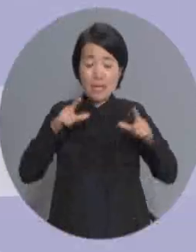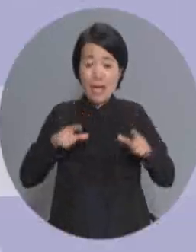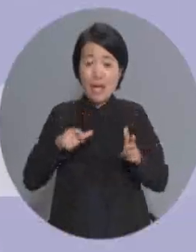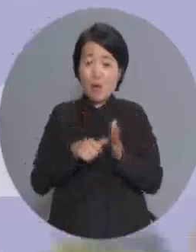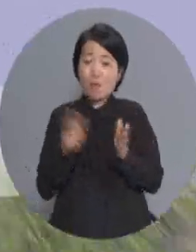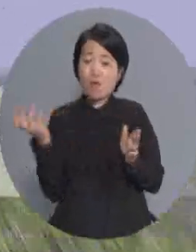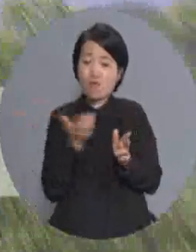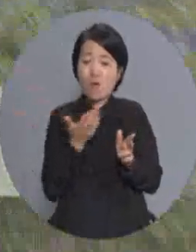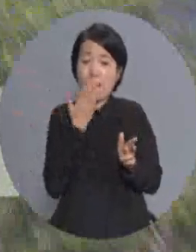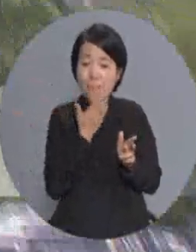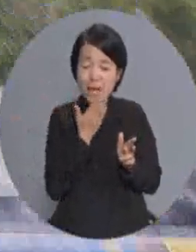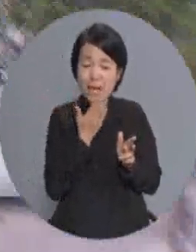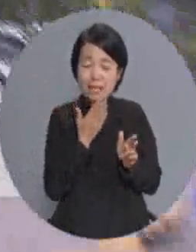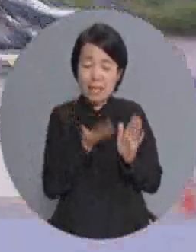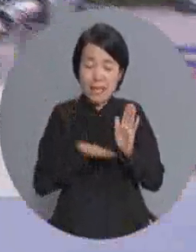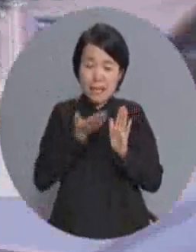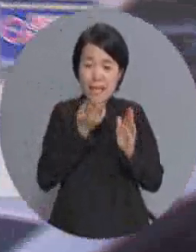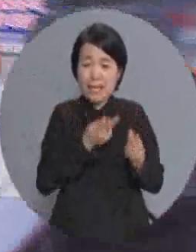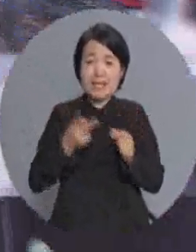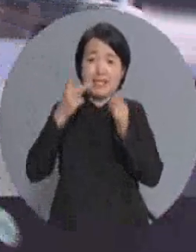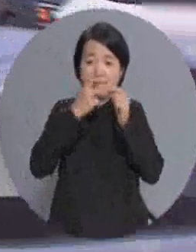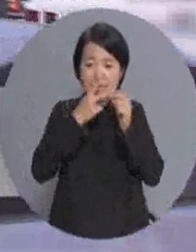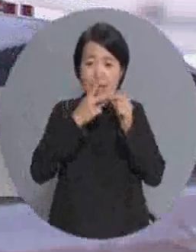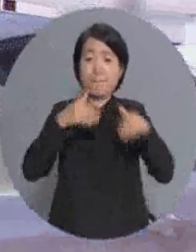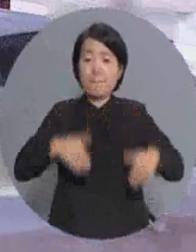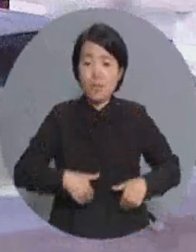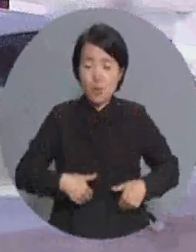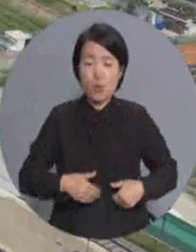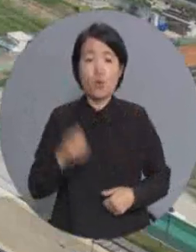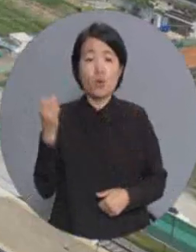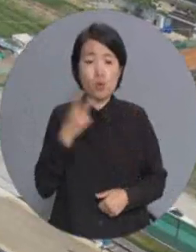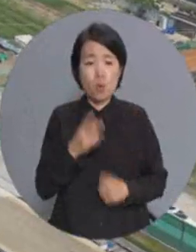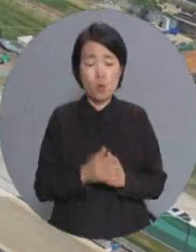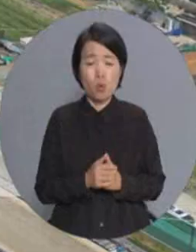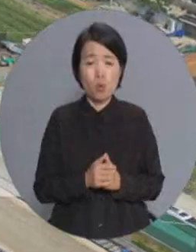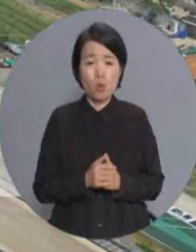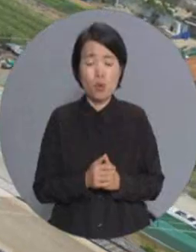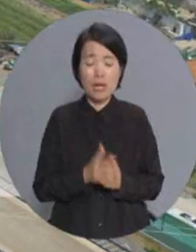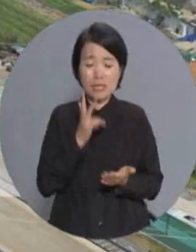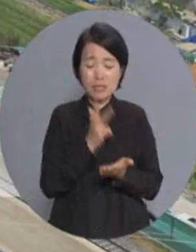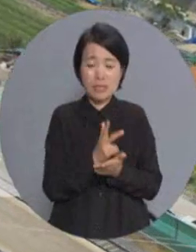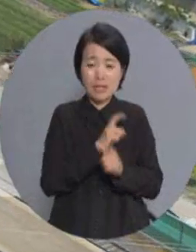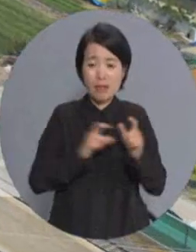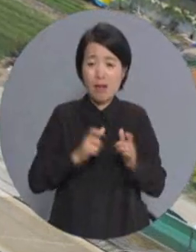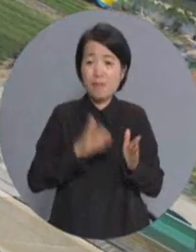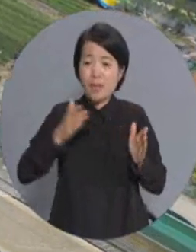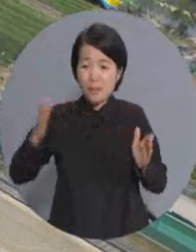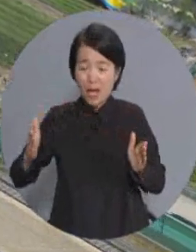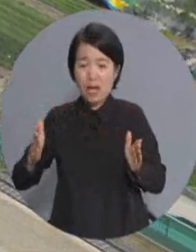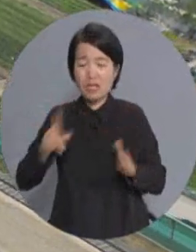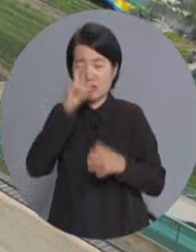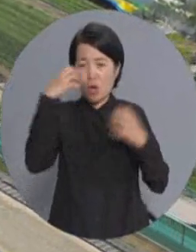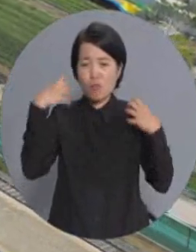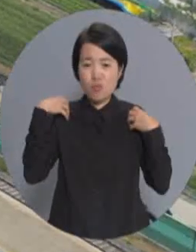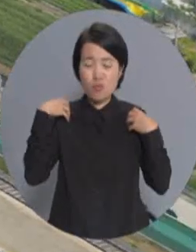화물도 취급하는 2등급 관리역 승격하고 편의 시설 확충 등을 정부와 코레일에 건의했습니다